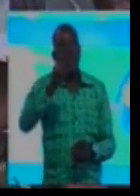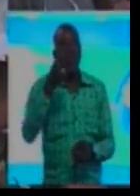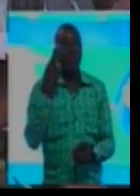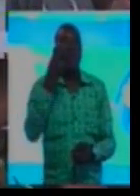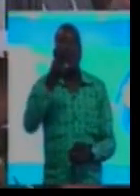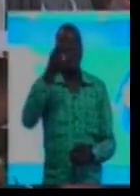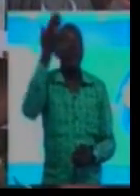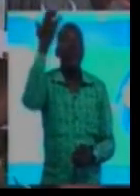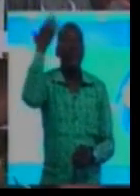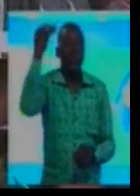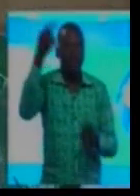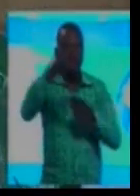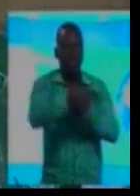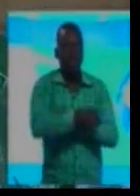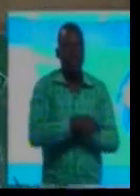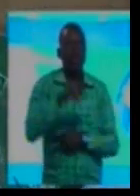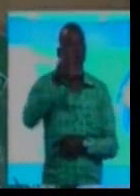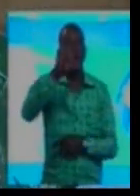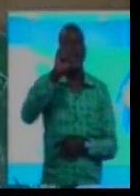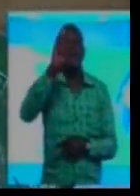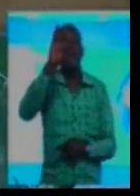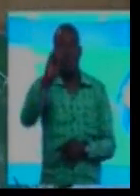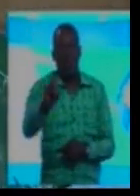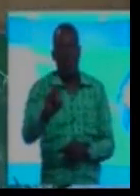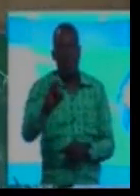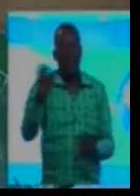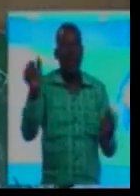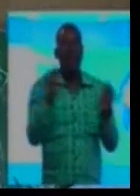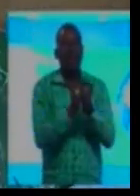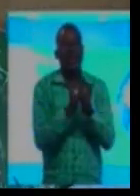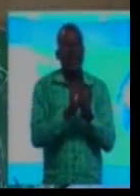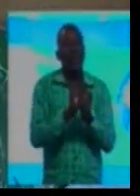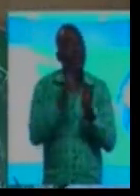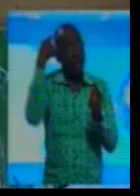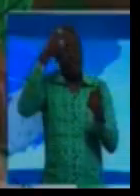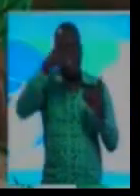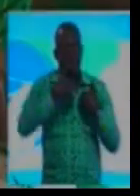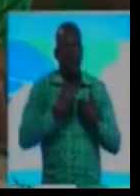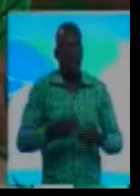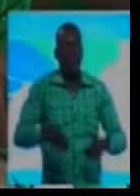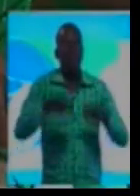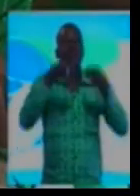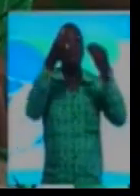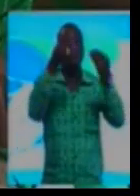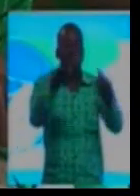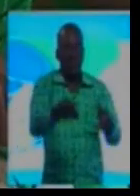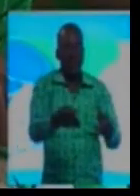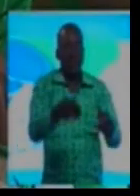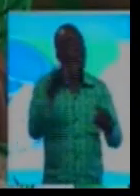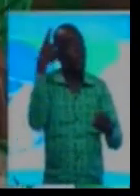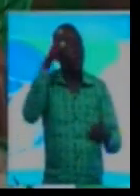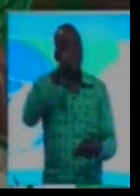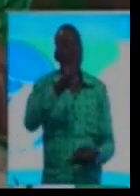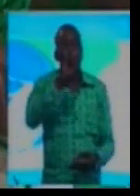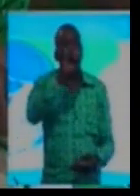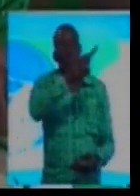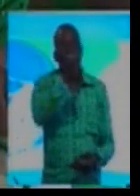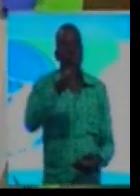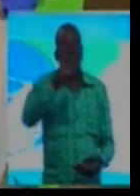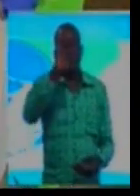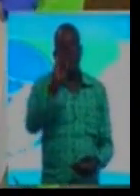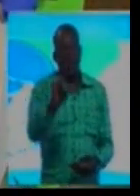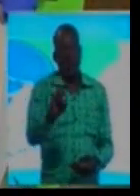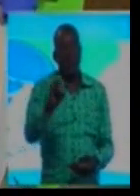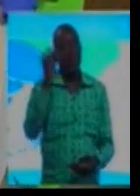le jour ici à Léo. Et selon son promoteur, il aura pour vocation de donner aux Corluego, Dozo et autres groupes